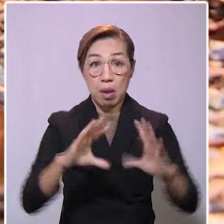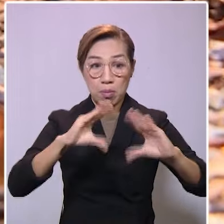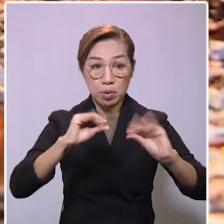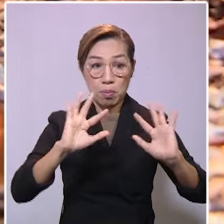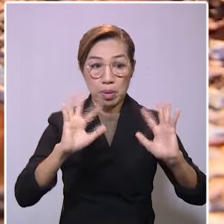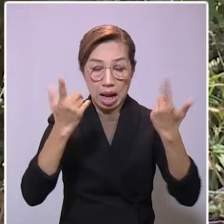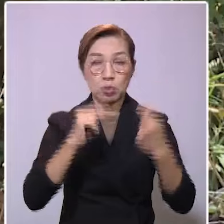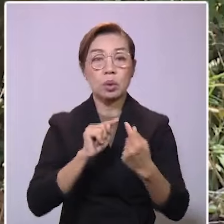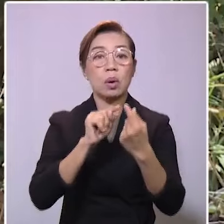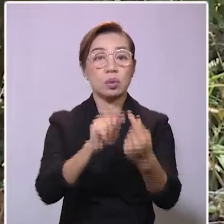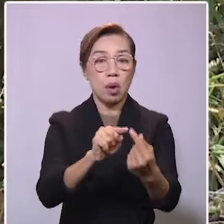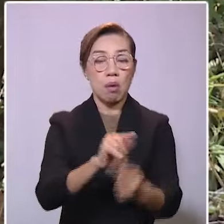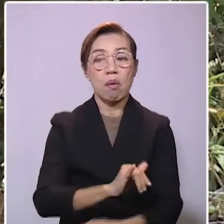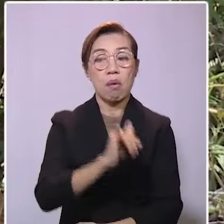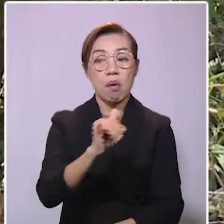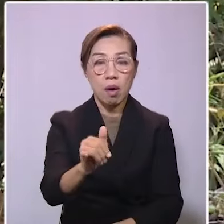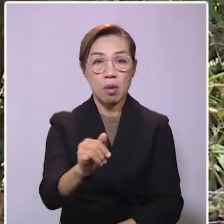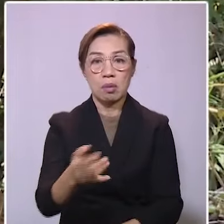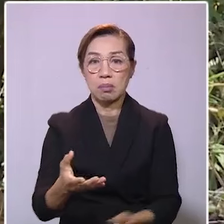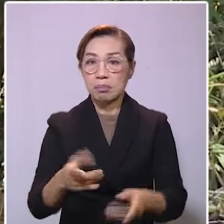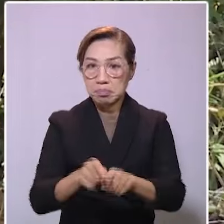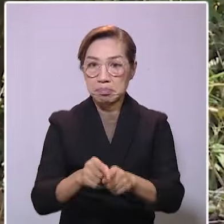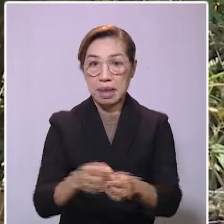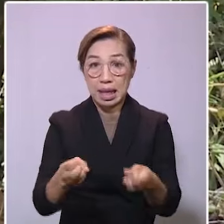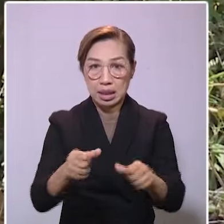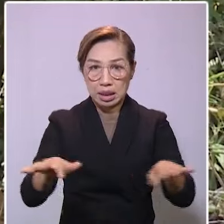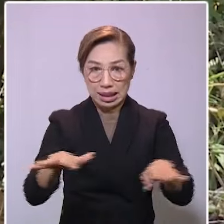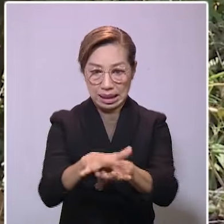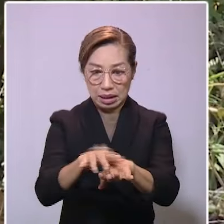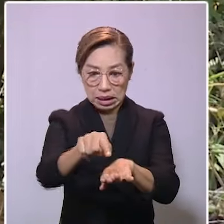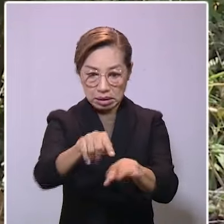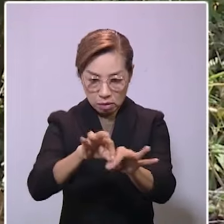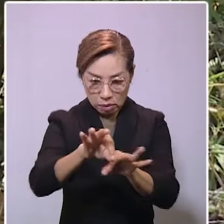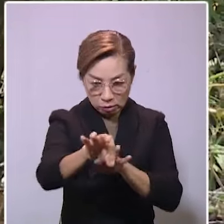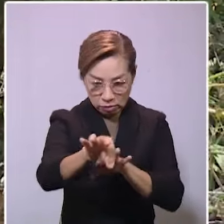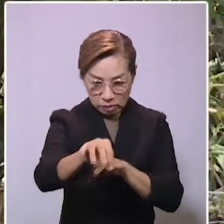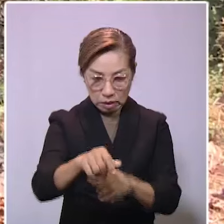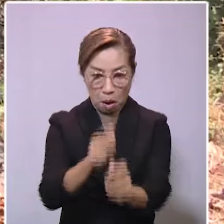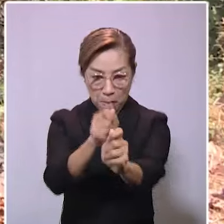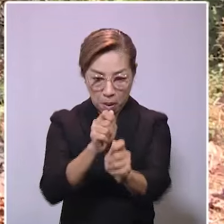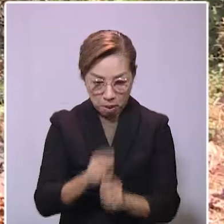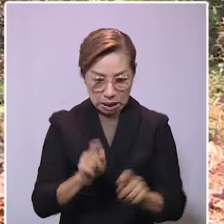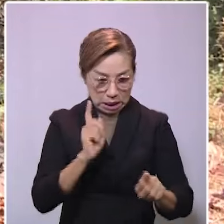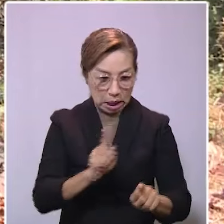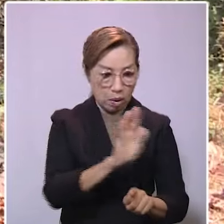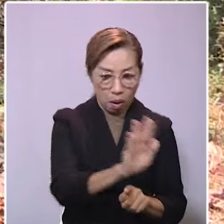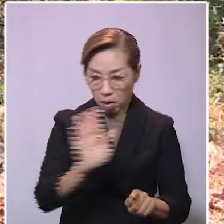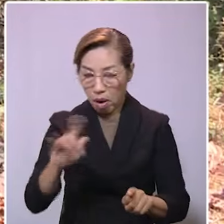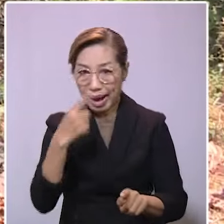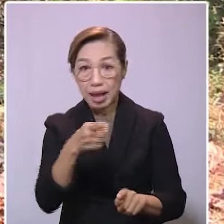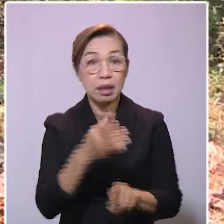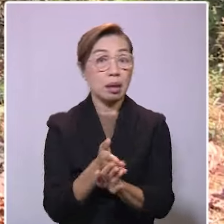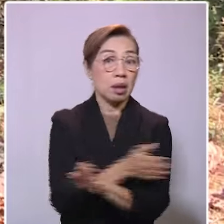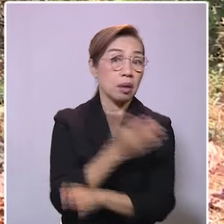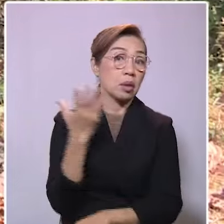เนี่ยก็จะเดินทางไปร่วมพิสูจน์แนวเขตบริเวณพื้นที่พี่พาทย์หลัง 2วันก่อนกรมแผนที่